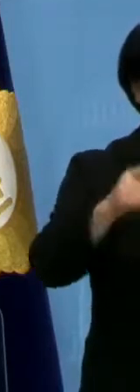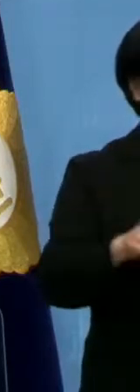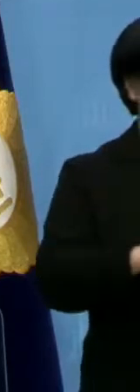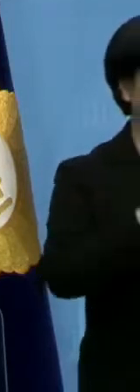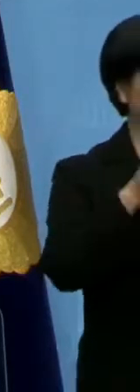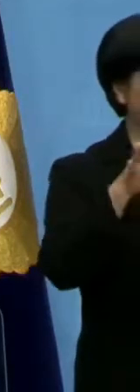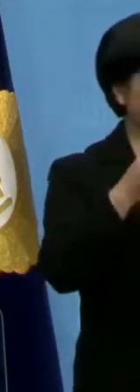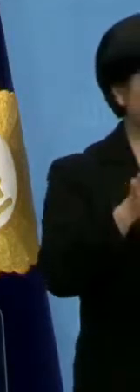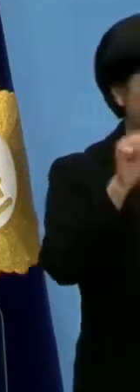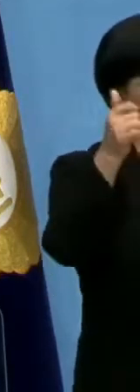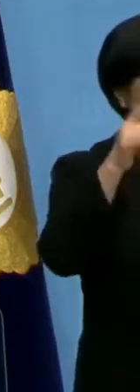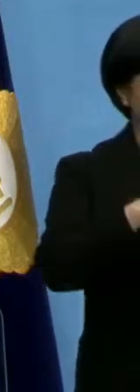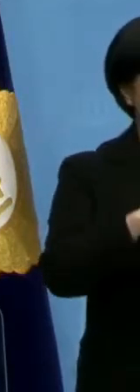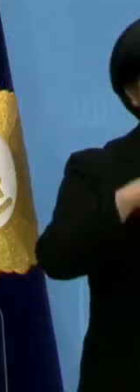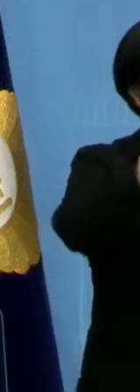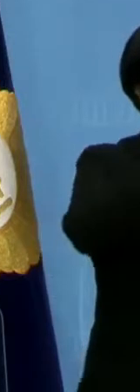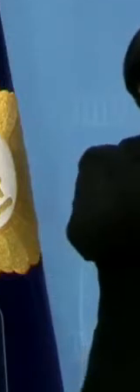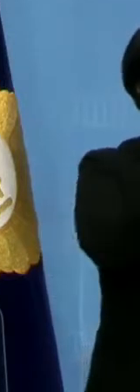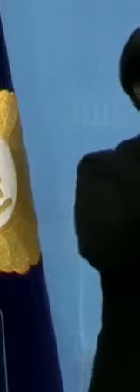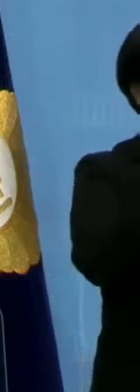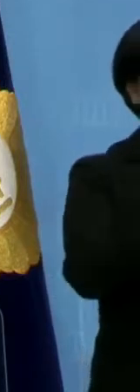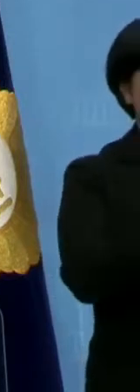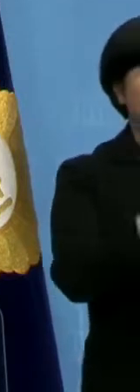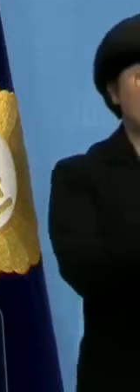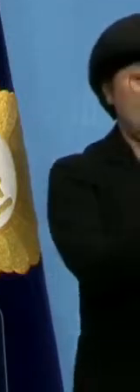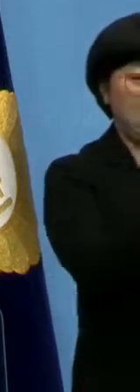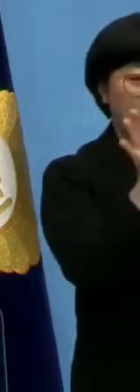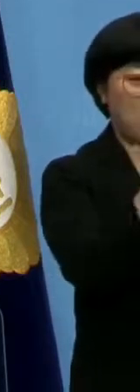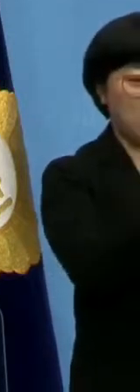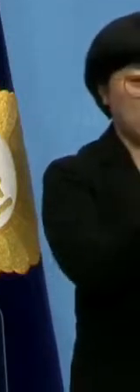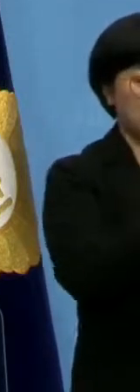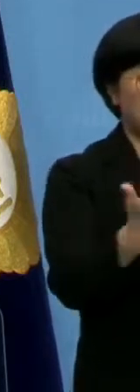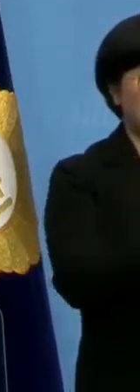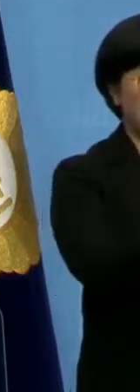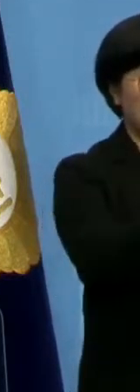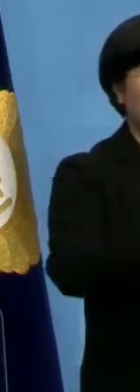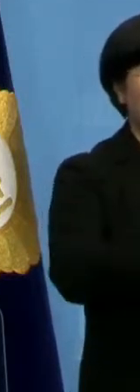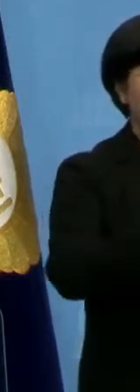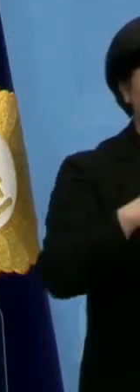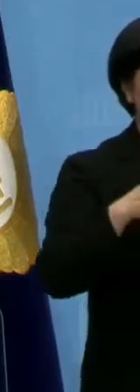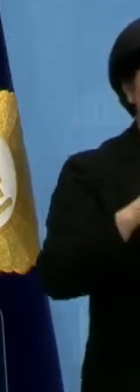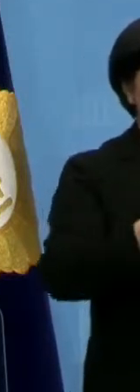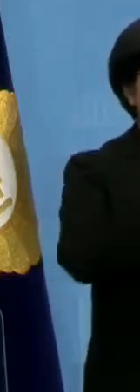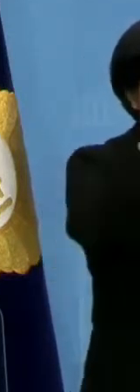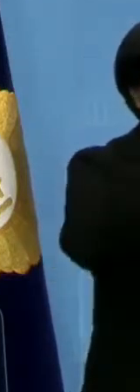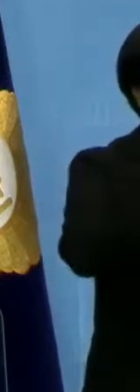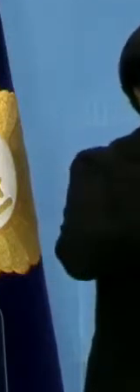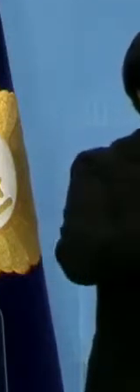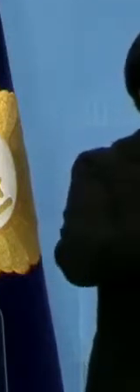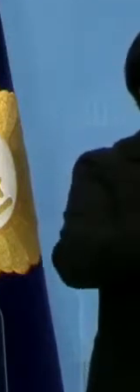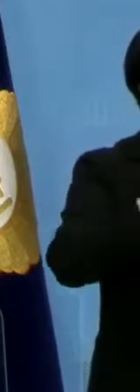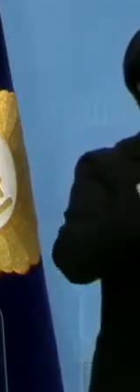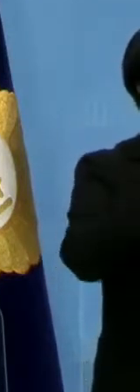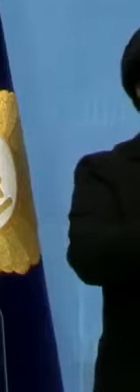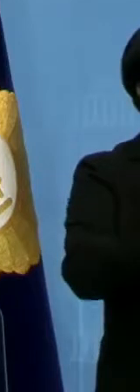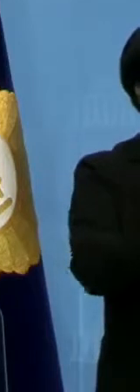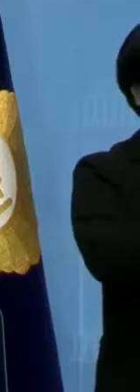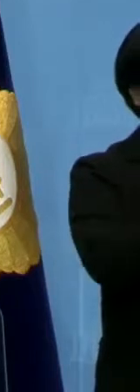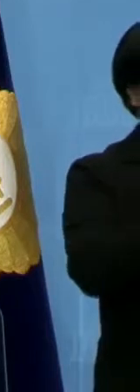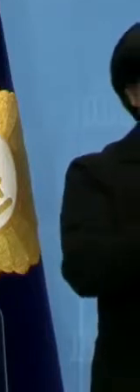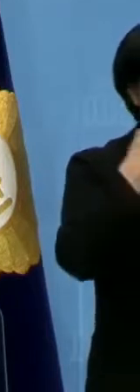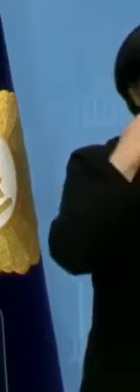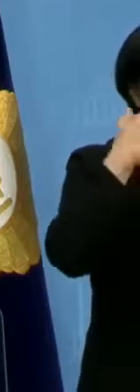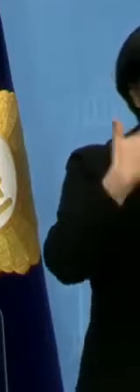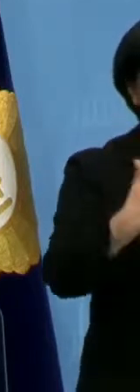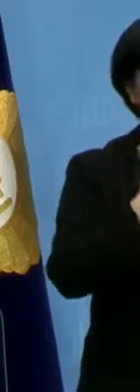회장이 쌍용차의 자금 지원의 조건으로 노동조합의 쟁의행위 금지를 요구했습니다. 분명히 할